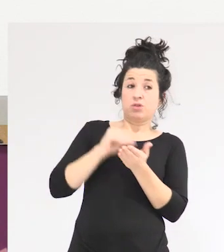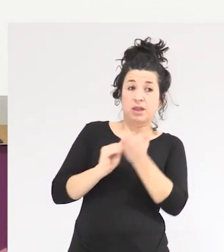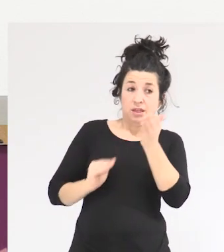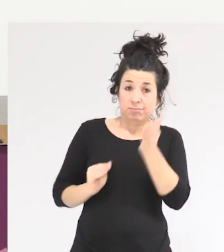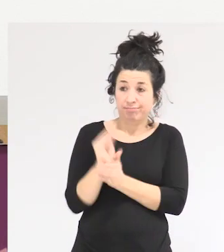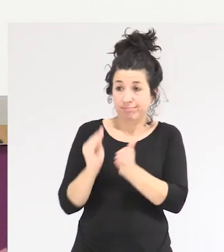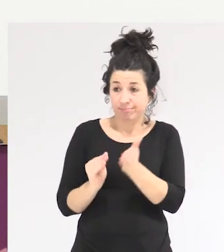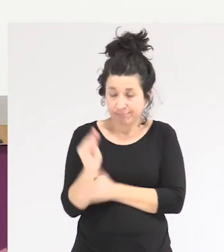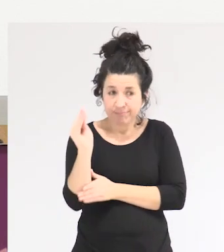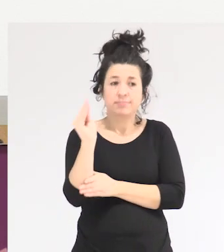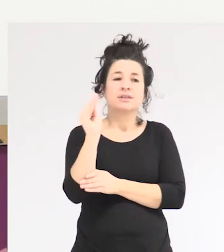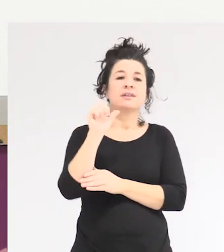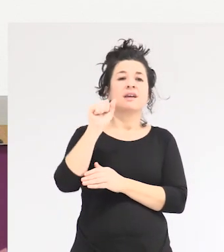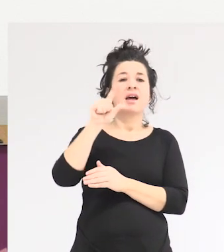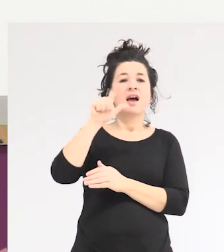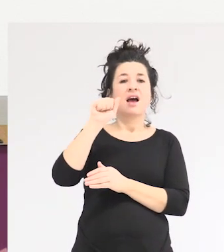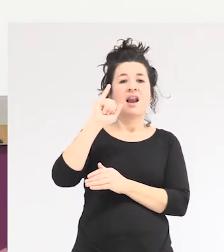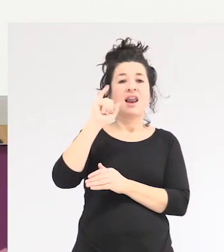Agirrek idatzia,